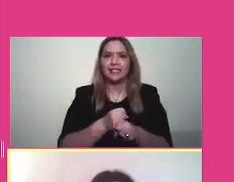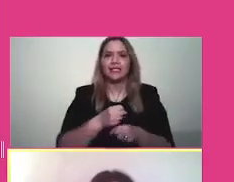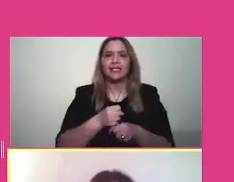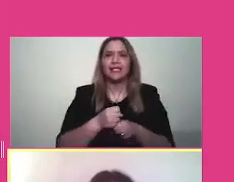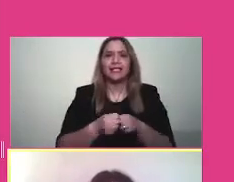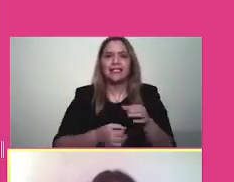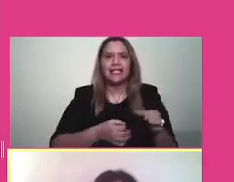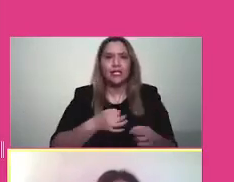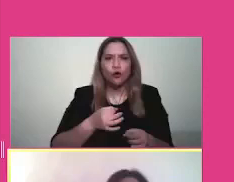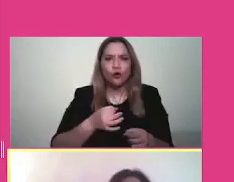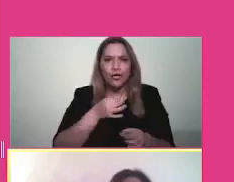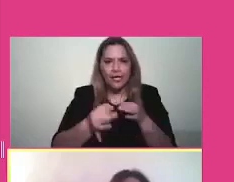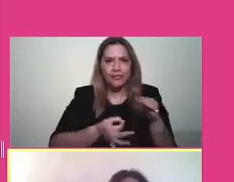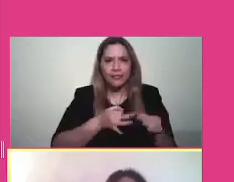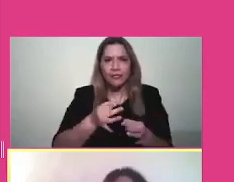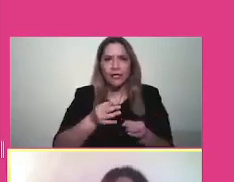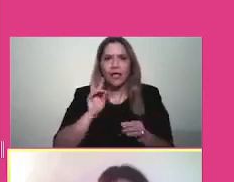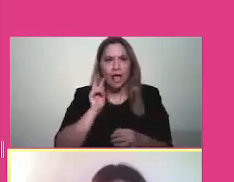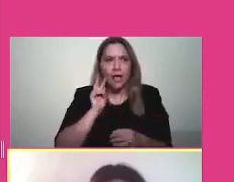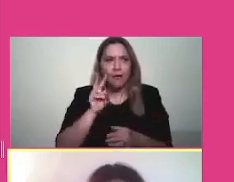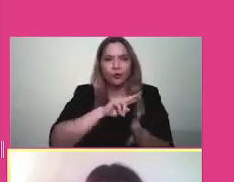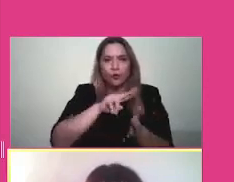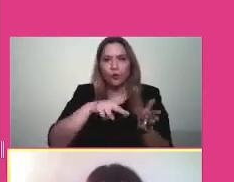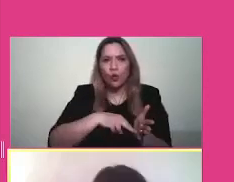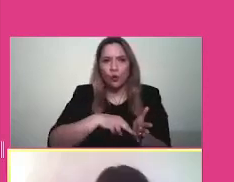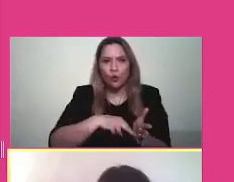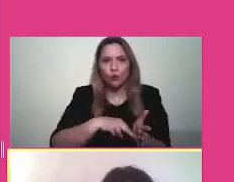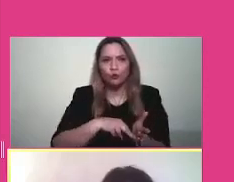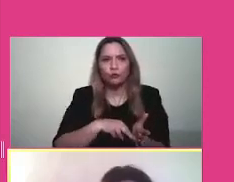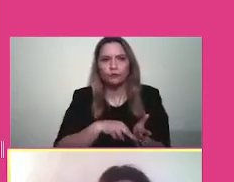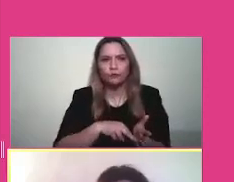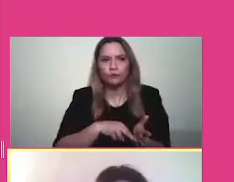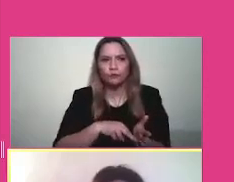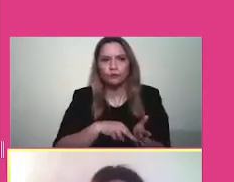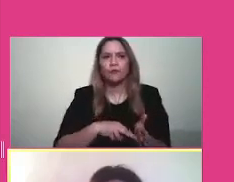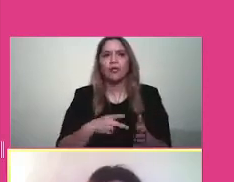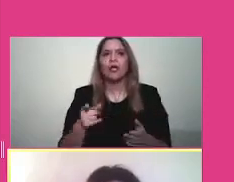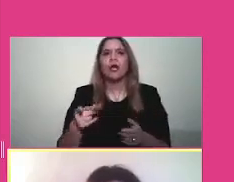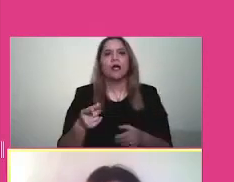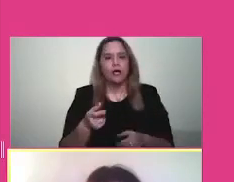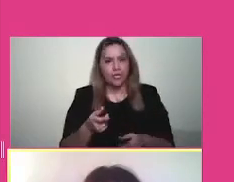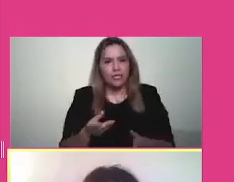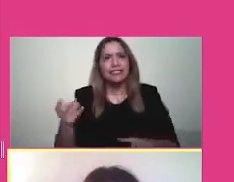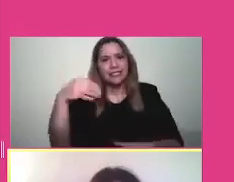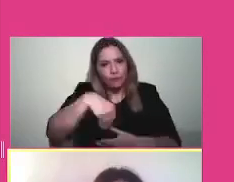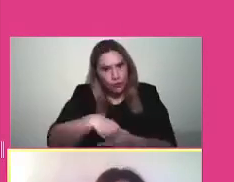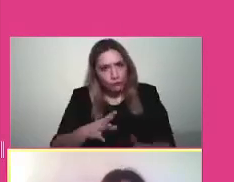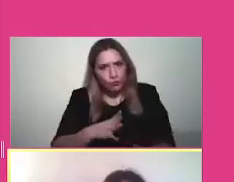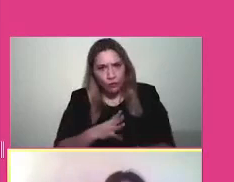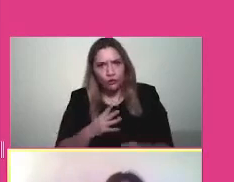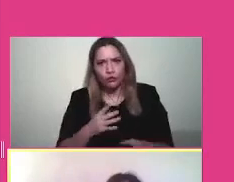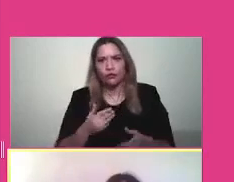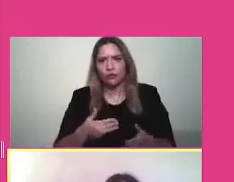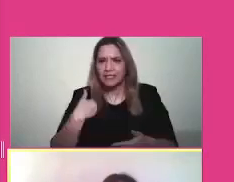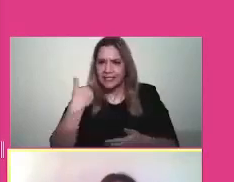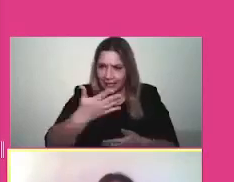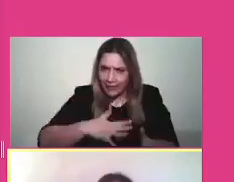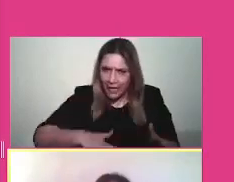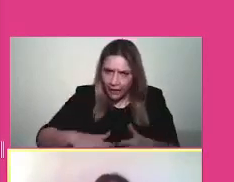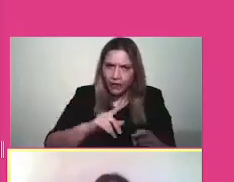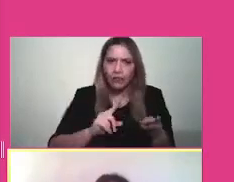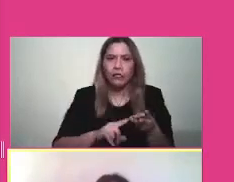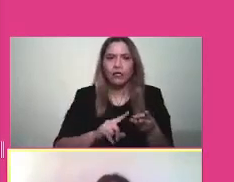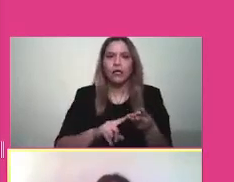κοινωνίας των πολιτών. Η τρίτη, η ενίσχυση της συμμετοχής των πολιτών στα κοινά. Η τέταρτη, η προαγωγή